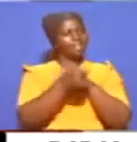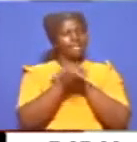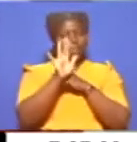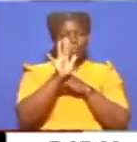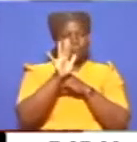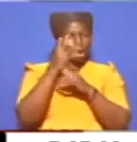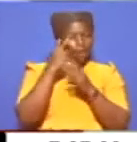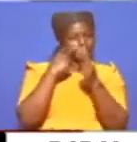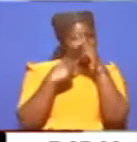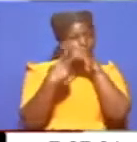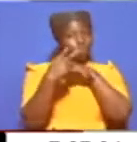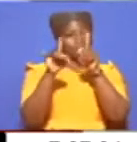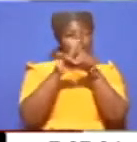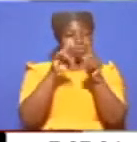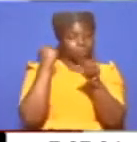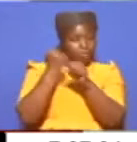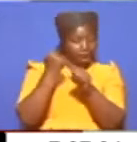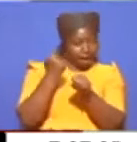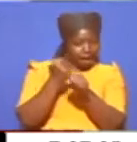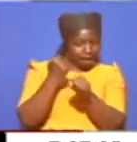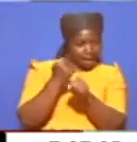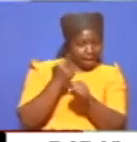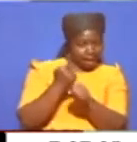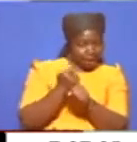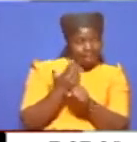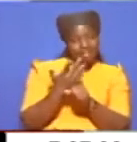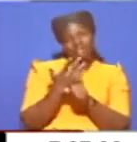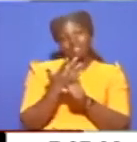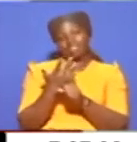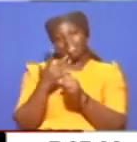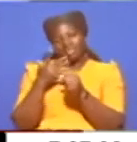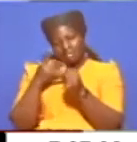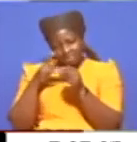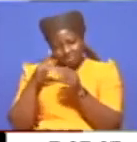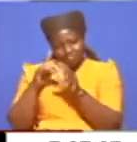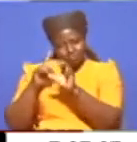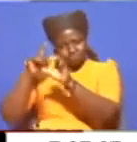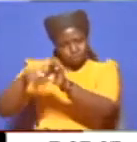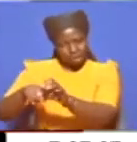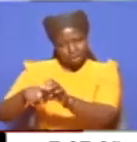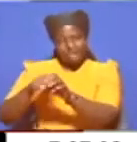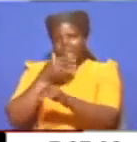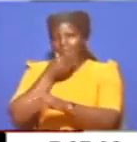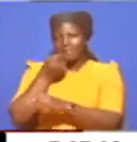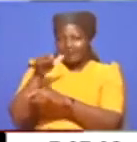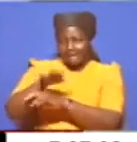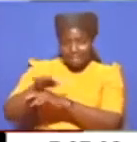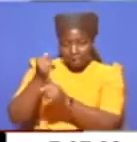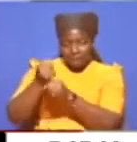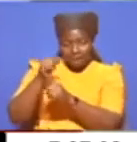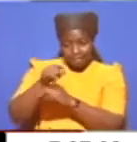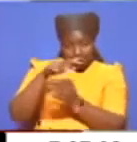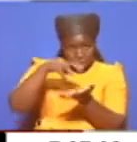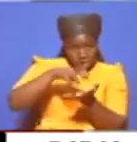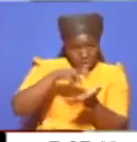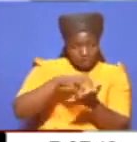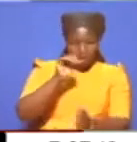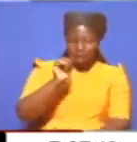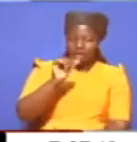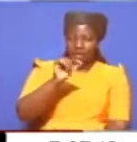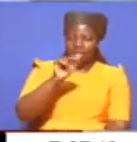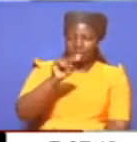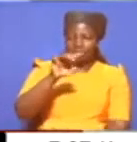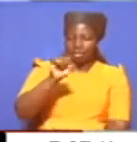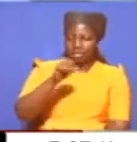kujitosa kwenye kazi zinazodhaniwa kuwa ngome za wanaume. Hii ndiyo hali ya Agnes Agwela Adhiambo,